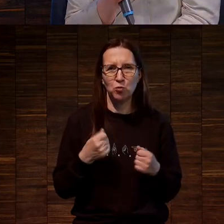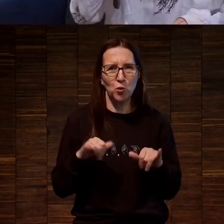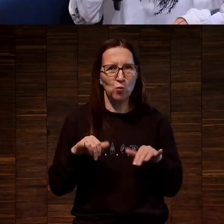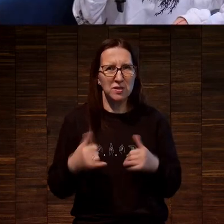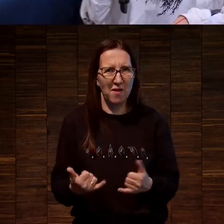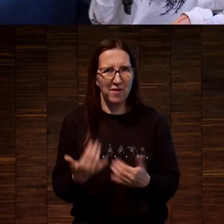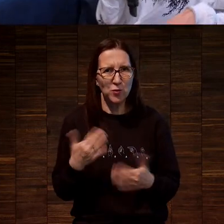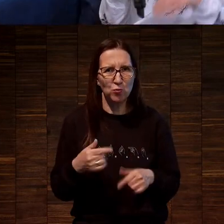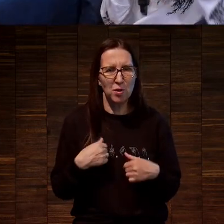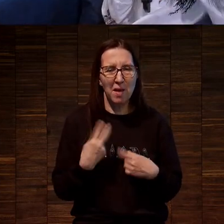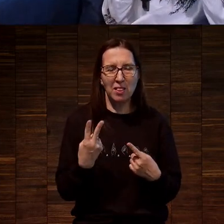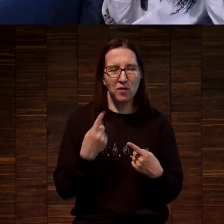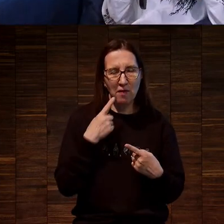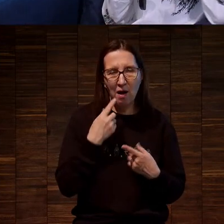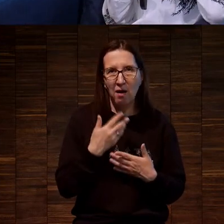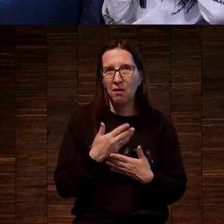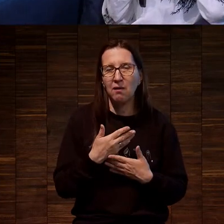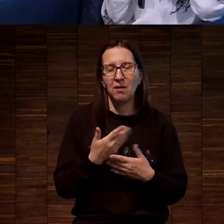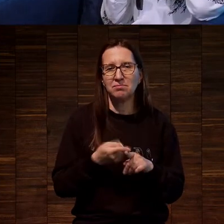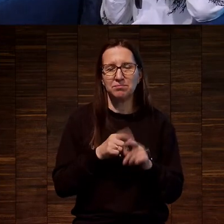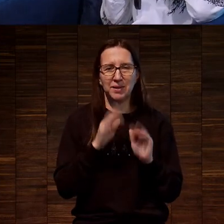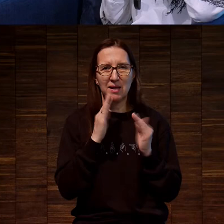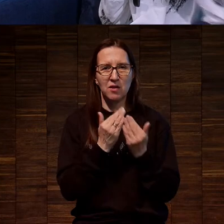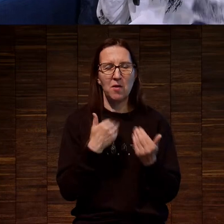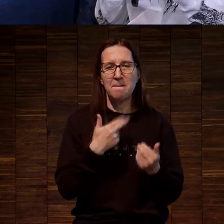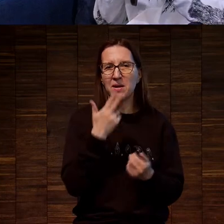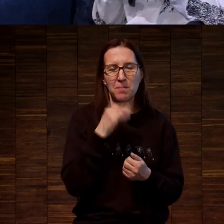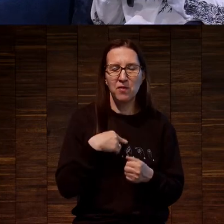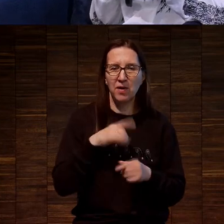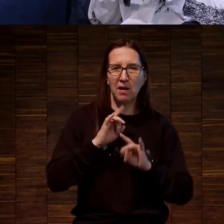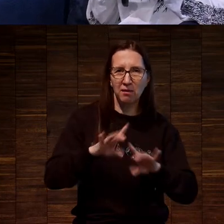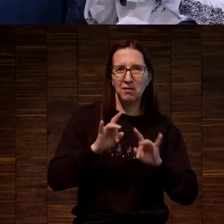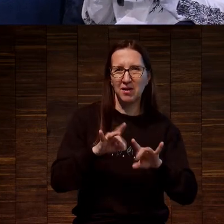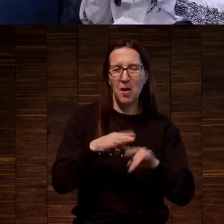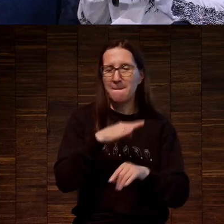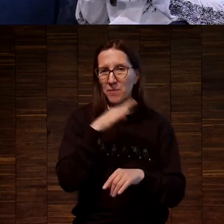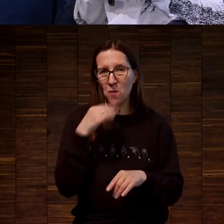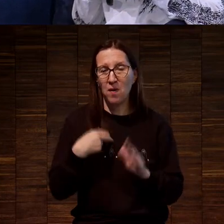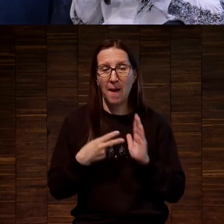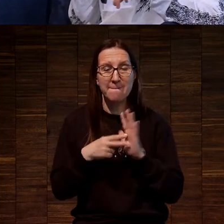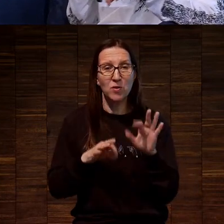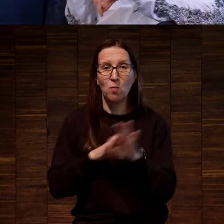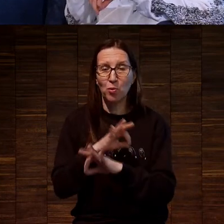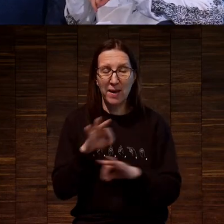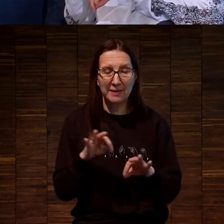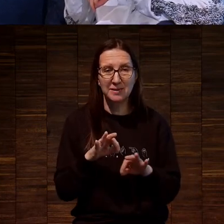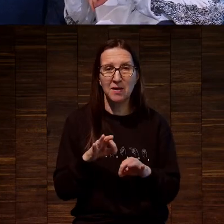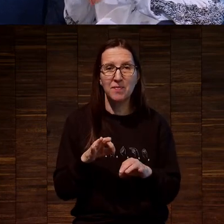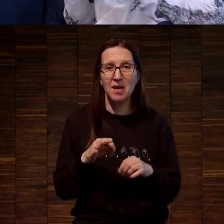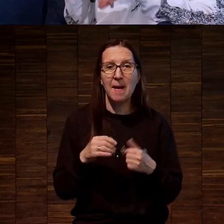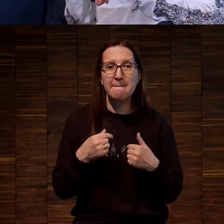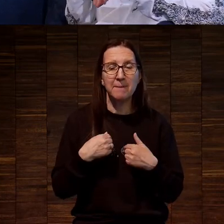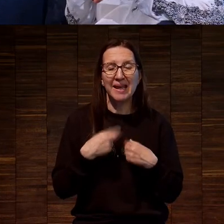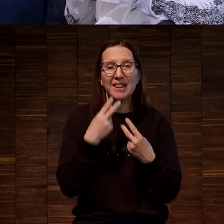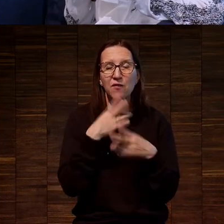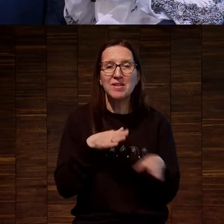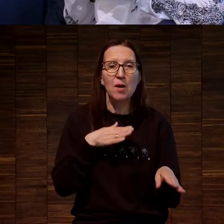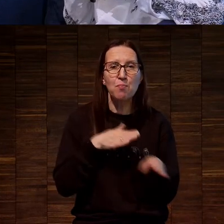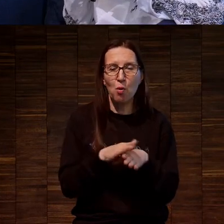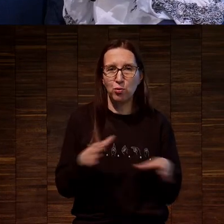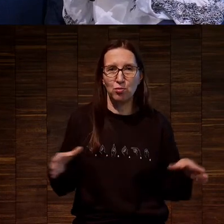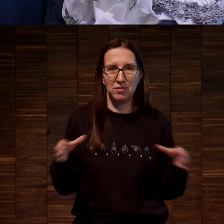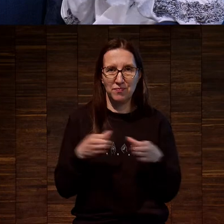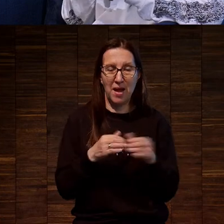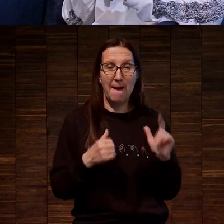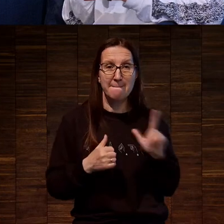как два интроверта, которые не привыкли говорить. На самом деле, надо сказать, что мы проект сделали ни разу не в виде полностью команды, и с Надей мы